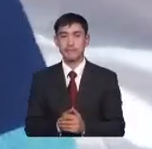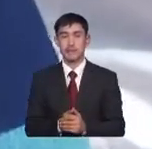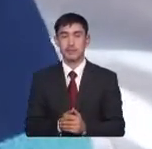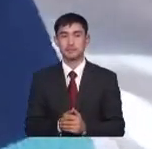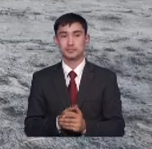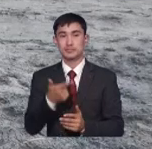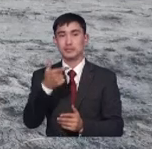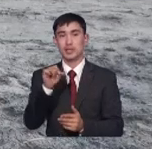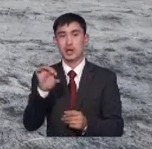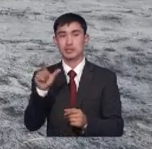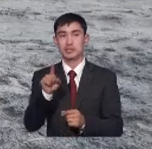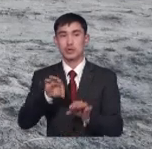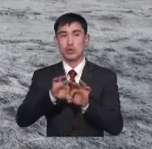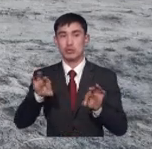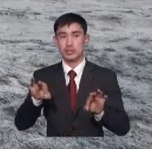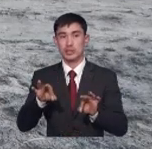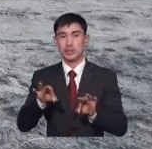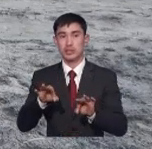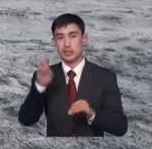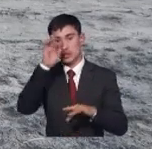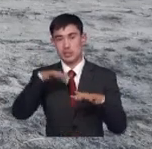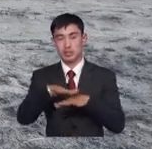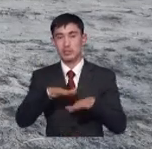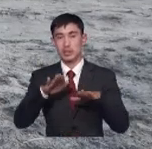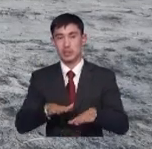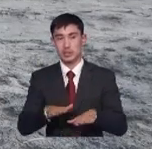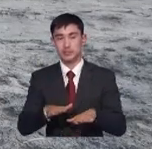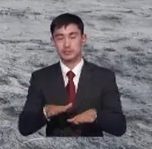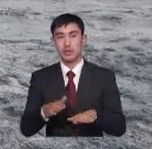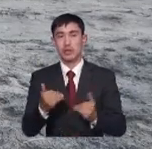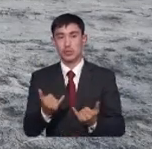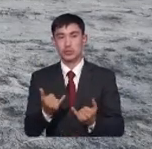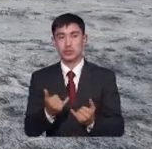газ құбырлары тартылған елді мекендерде осы